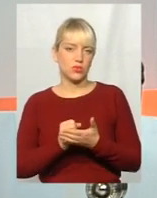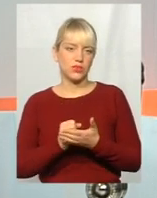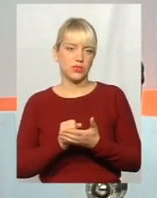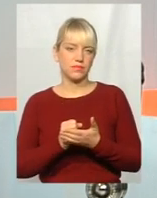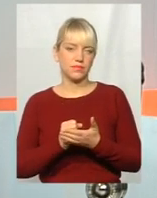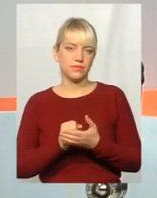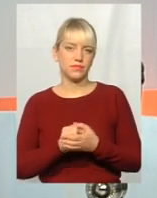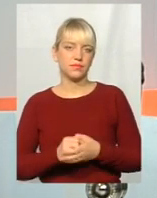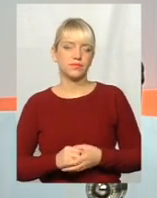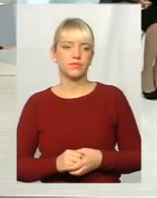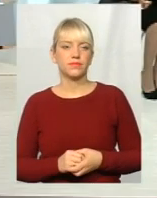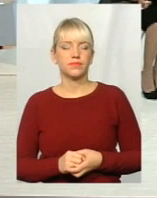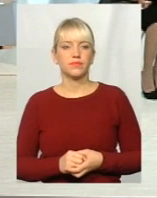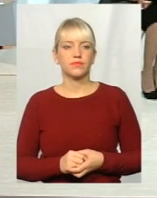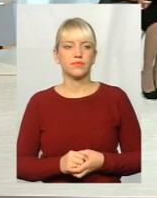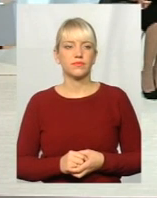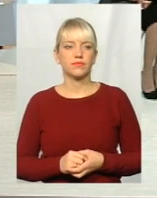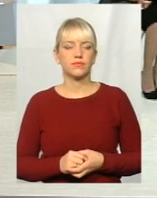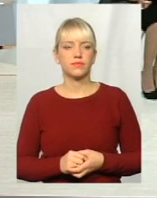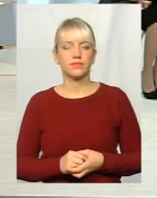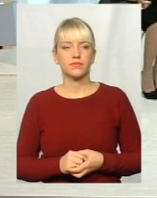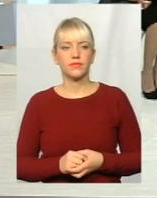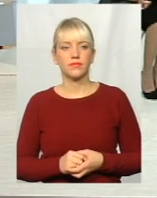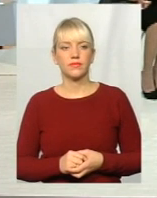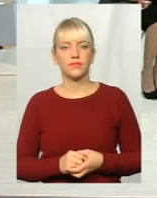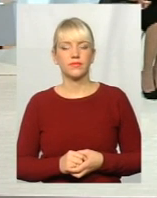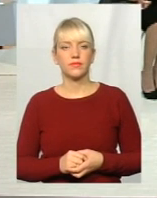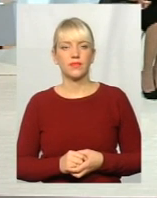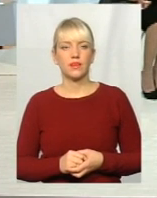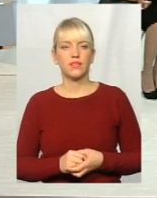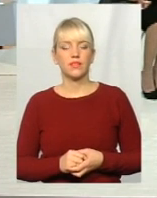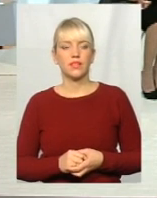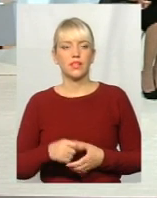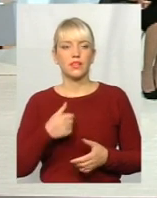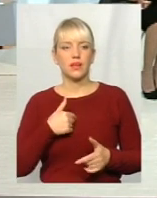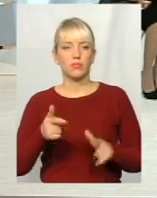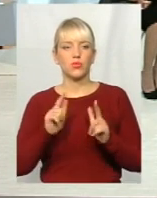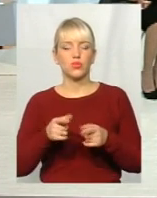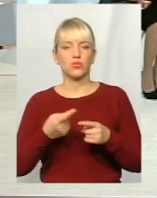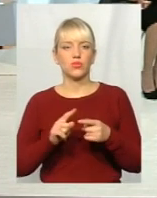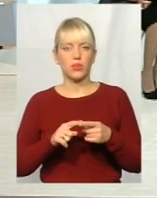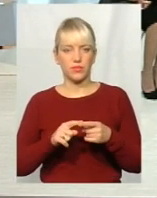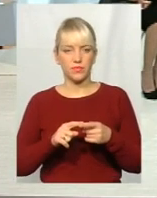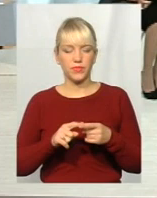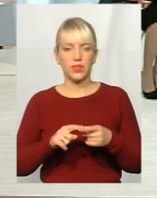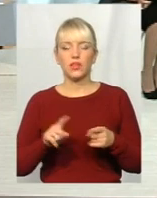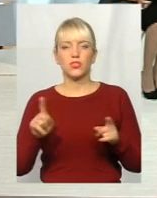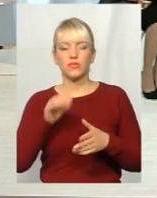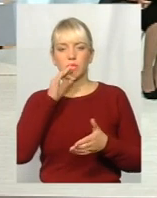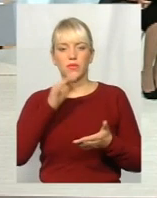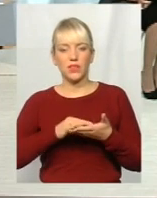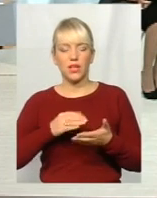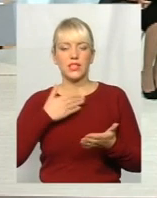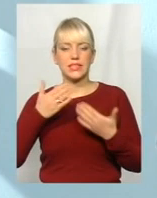поправити ці будинки. Дякую. Пані Наталя, погоджуєтесь, колеги? Я погоджуюся в тому плані, що відповідальне